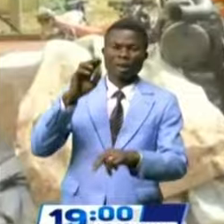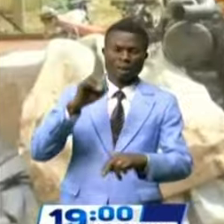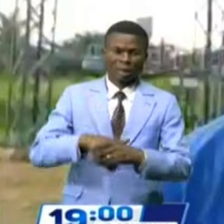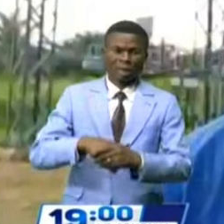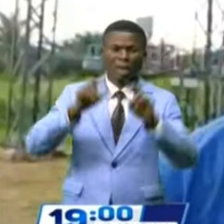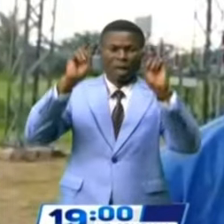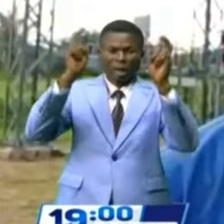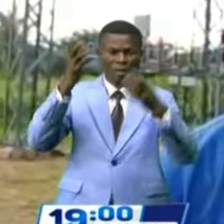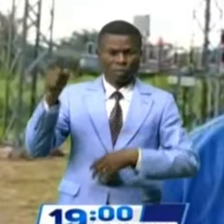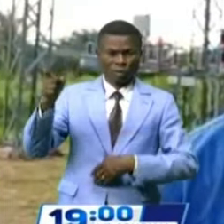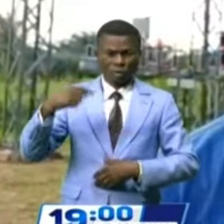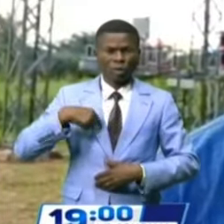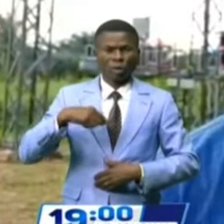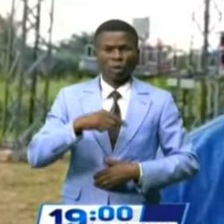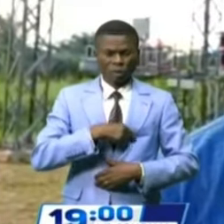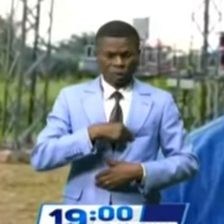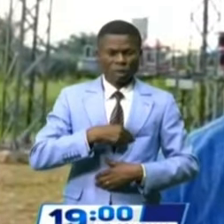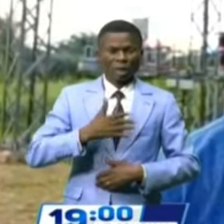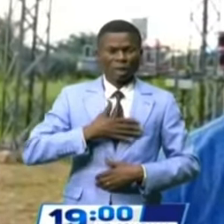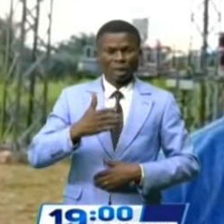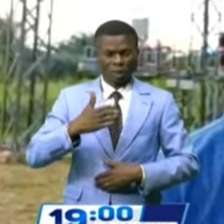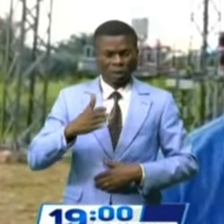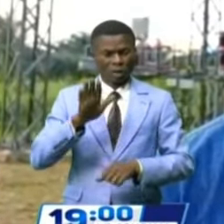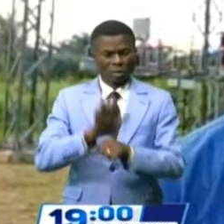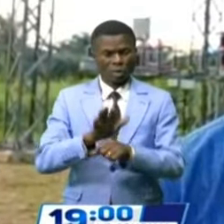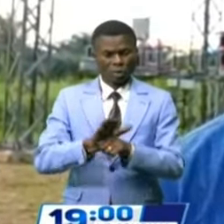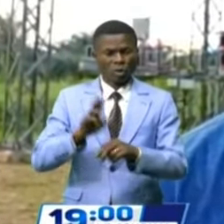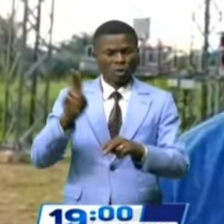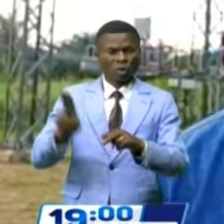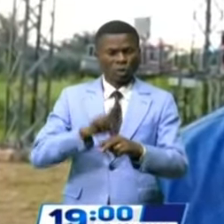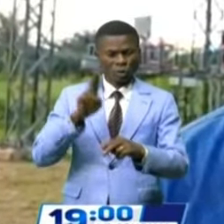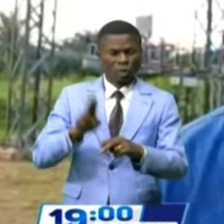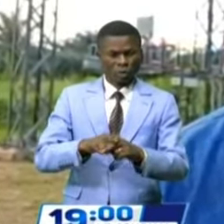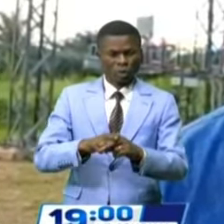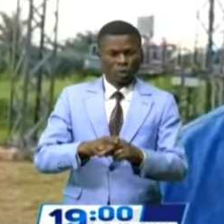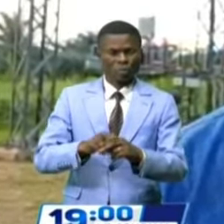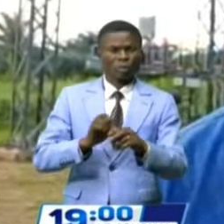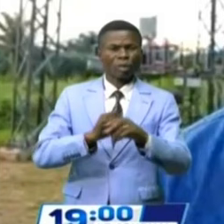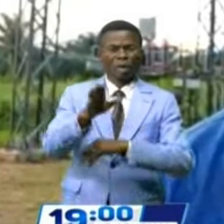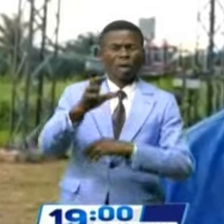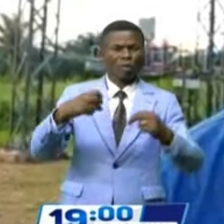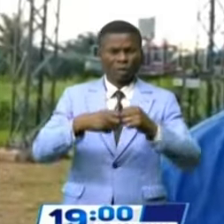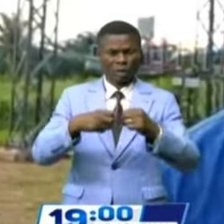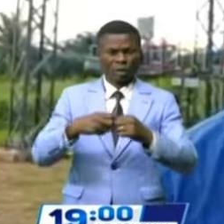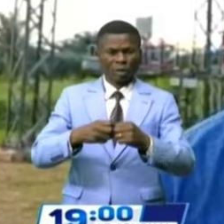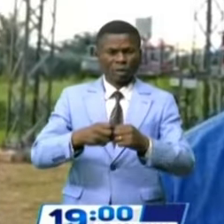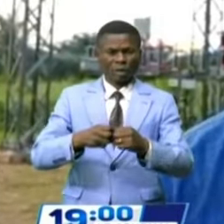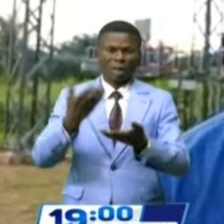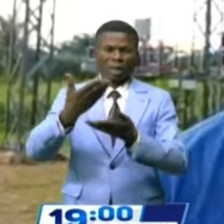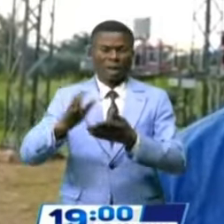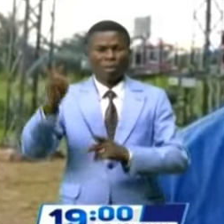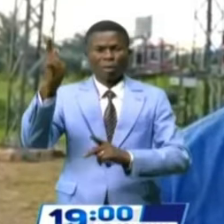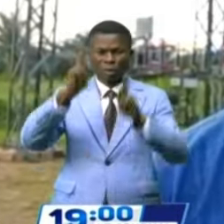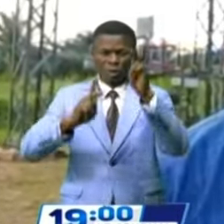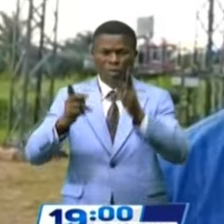de la ville. Nous allons essayer tant soit peu d'alimenter une partie de la